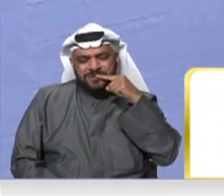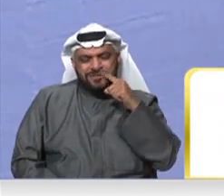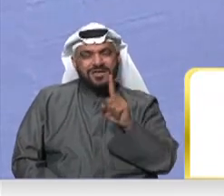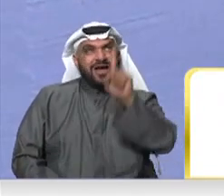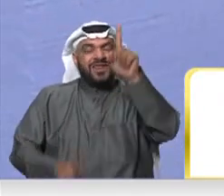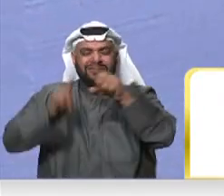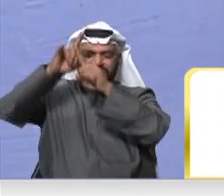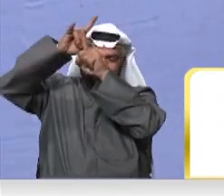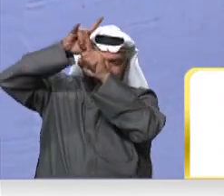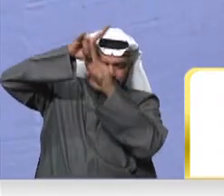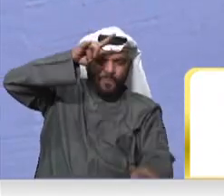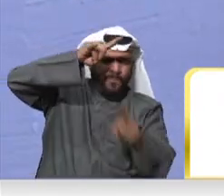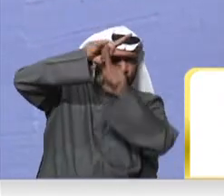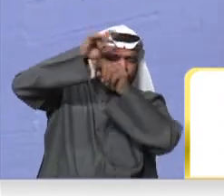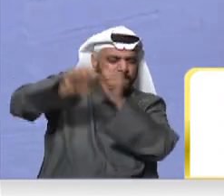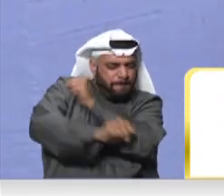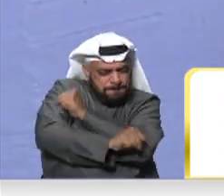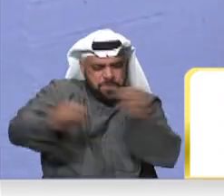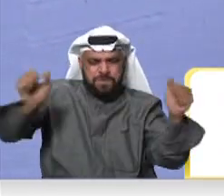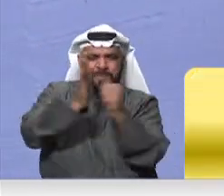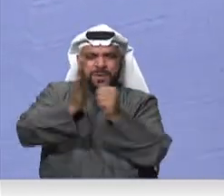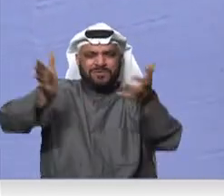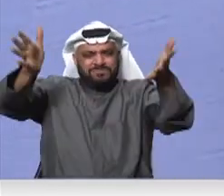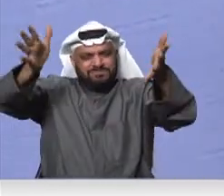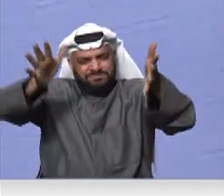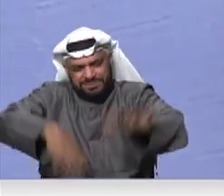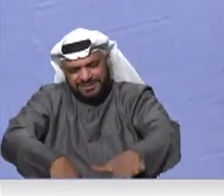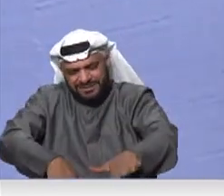والله مش بعت لسه. وأبو أمرا